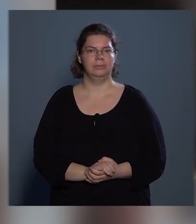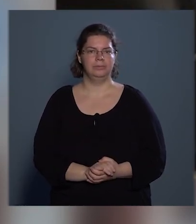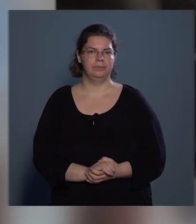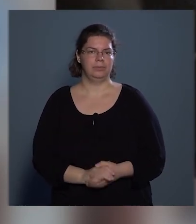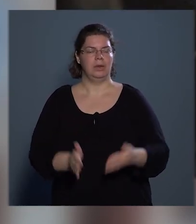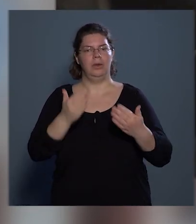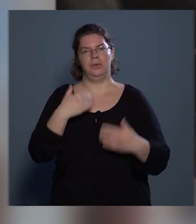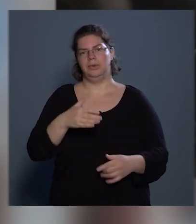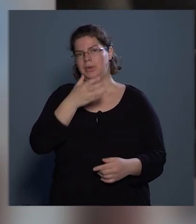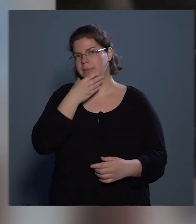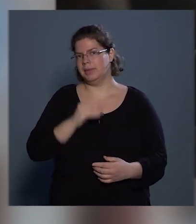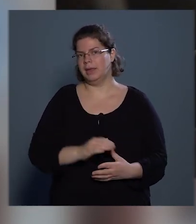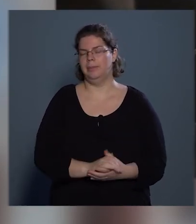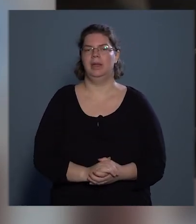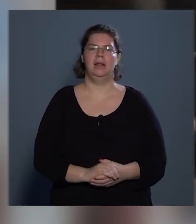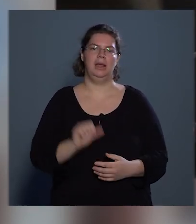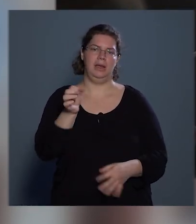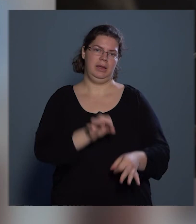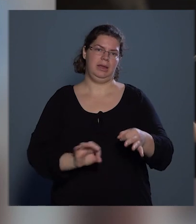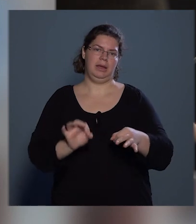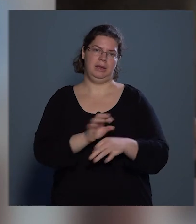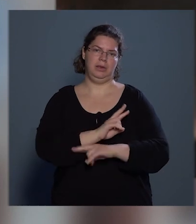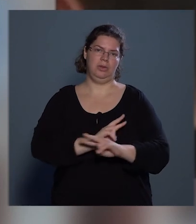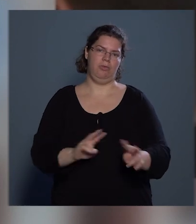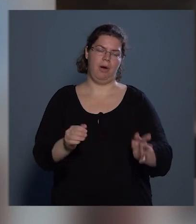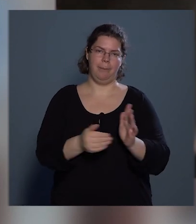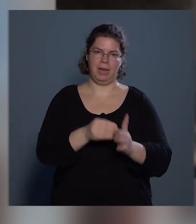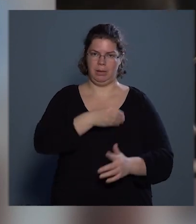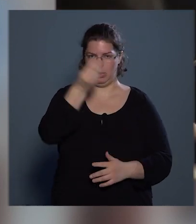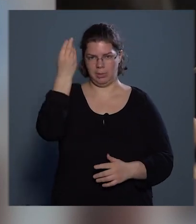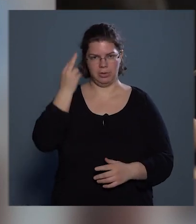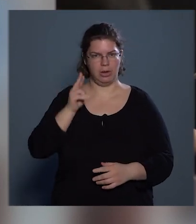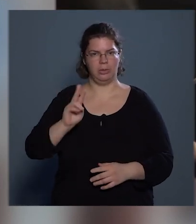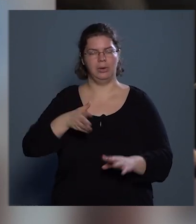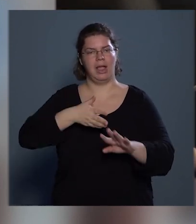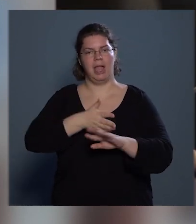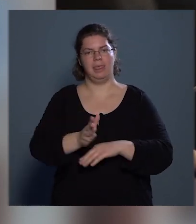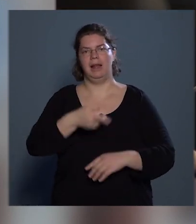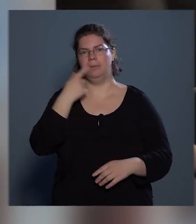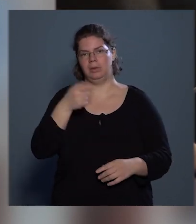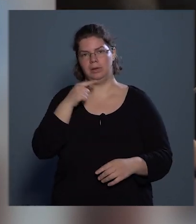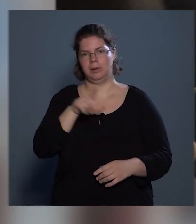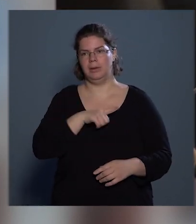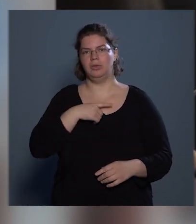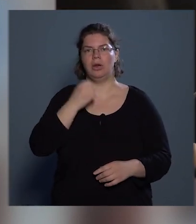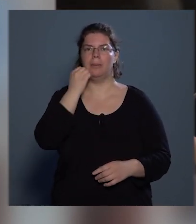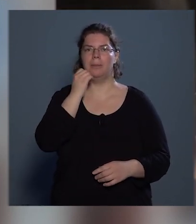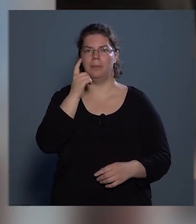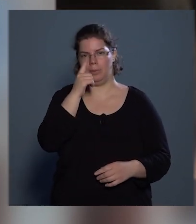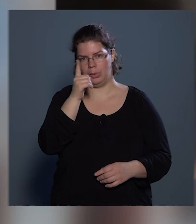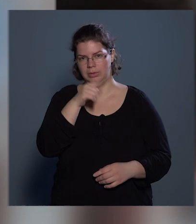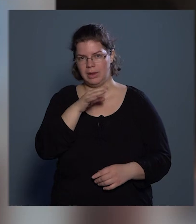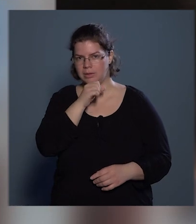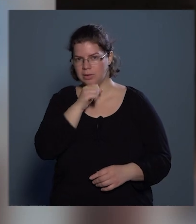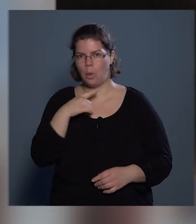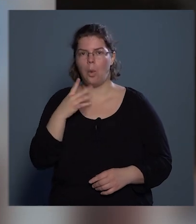Köszönöm szépen. Egy kiegészítésem van még a polgármester úr által elmondottakhoz, hogy nem csak a Montessorit, hanem a Pöltenberget is át kell